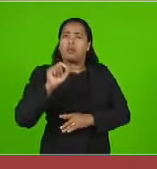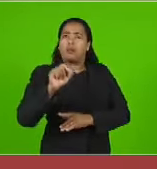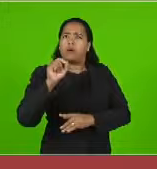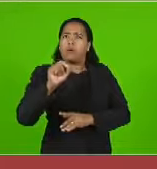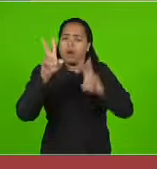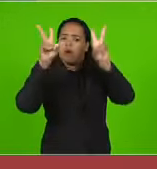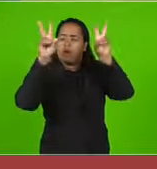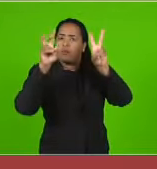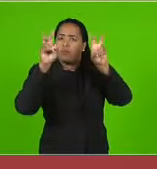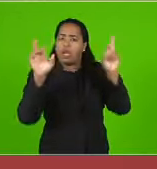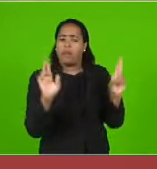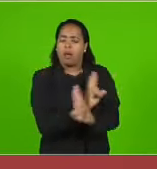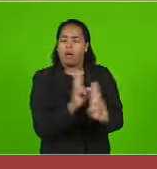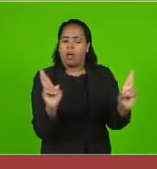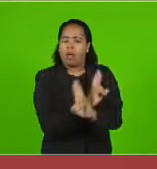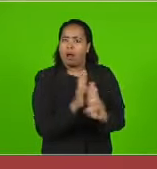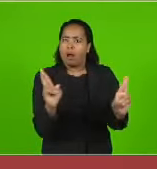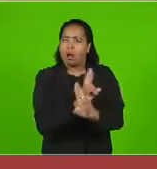и возненавидят друг друга.